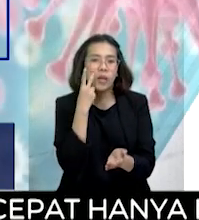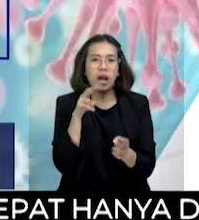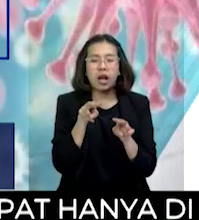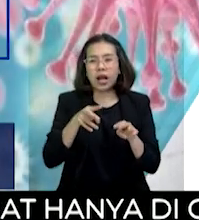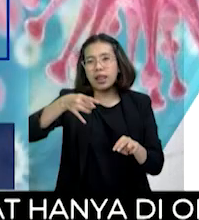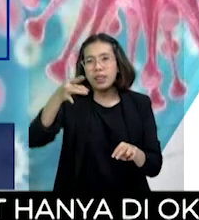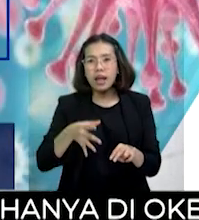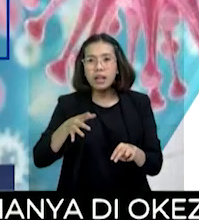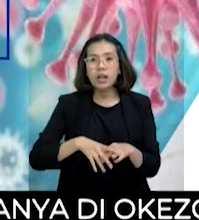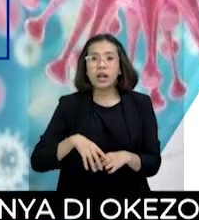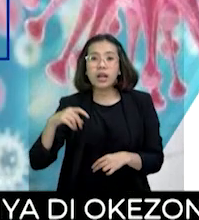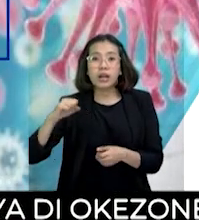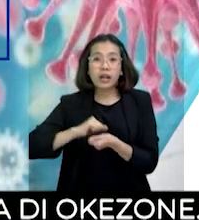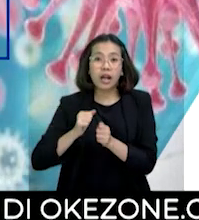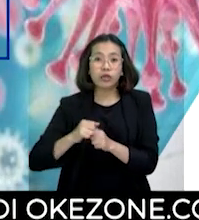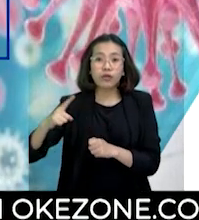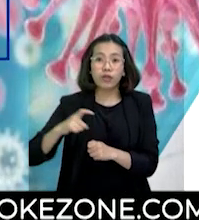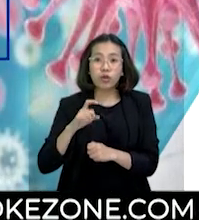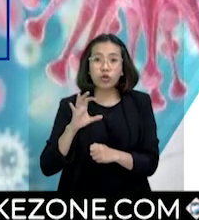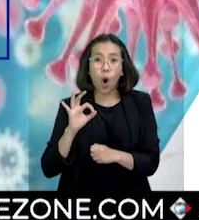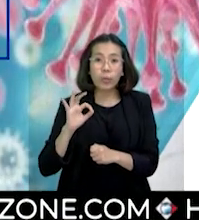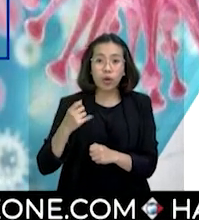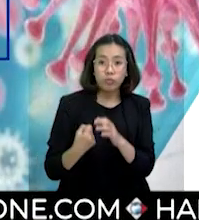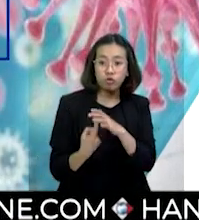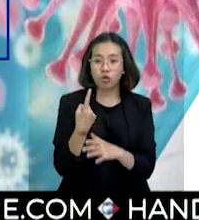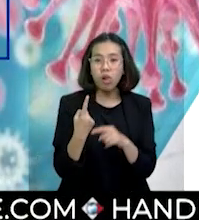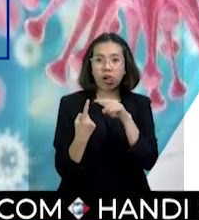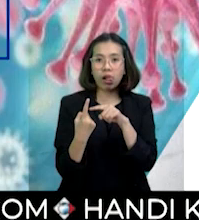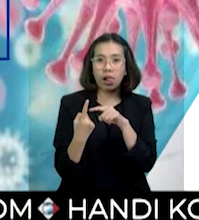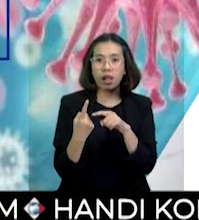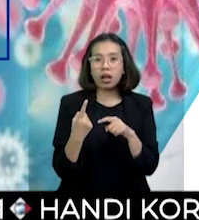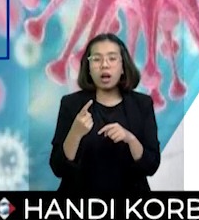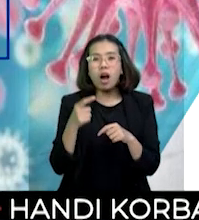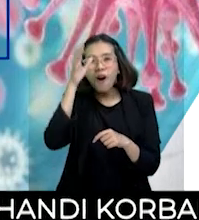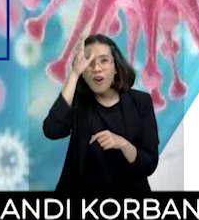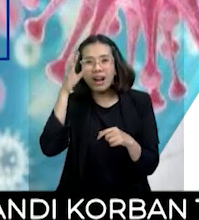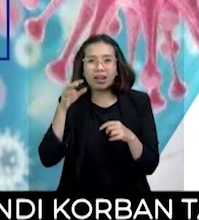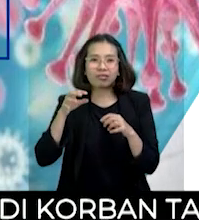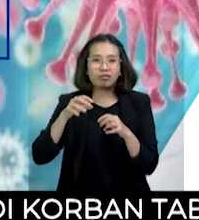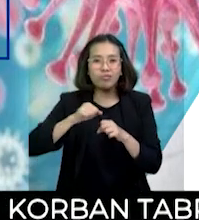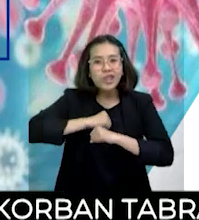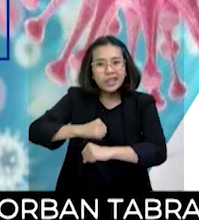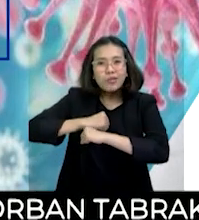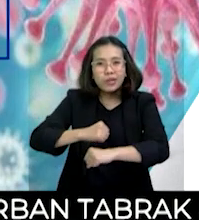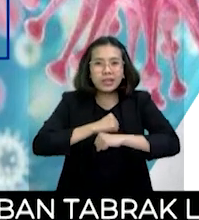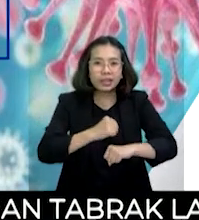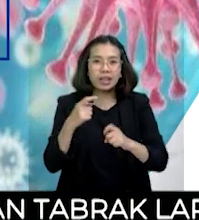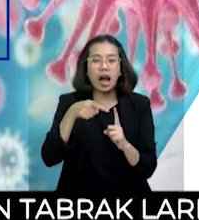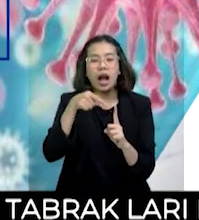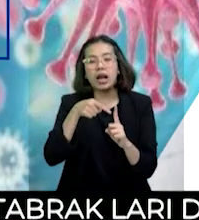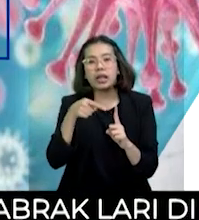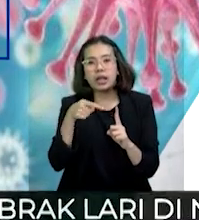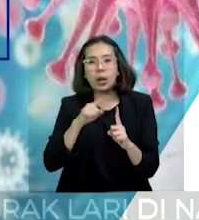Kasus varian Omikron pertama ditemukan dari seorang pekerja kebersihan Wisma Atlet berinisial N pada 15 Desember yang diduga tertular dari